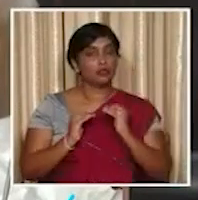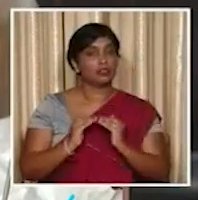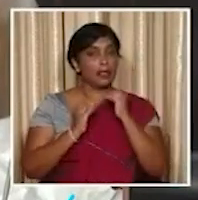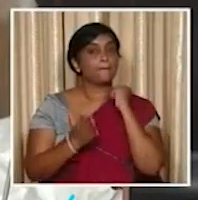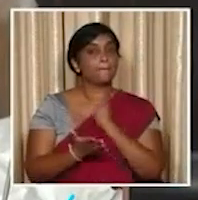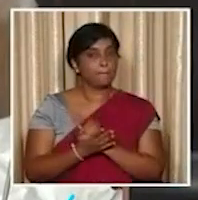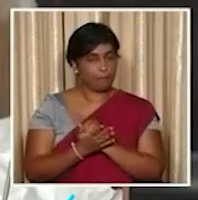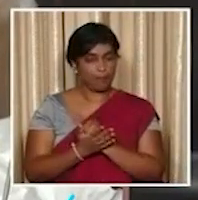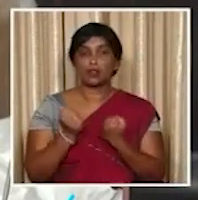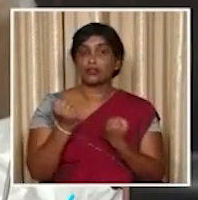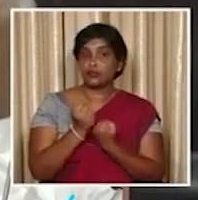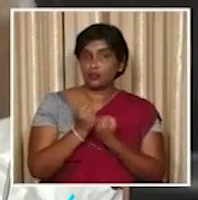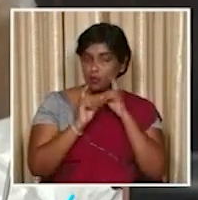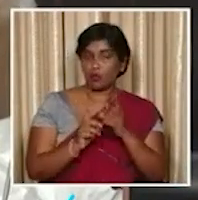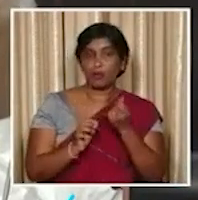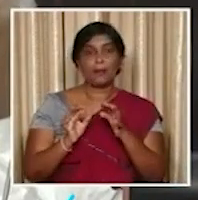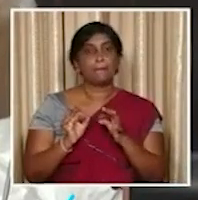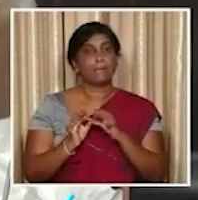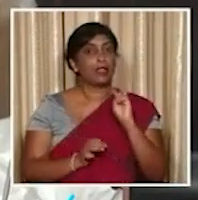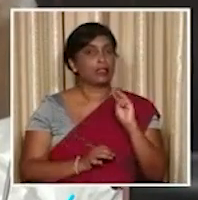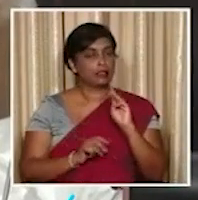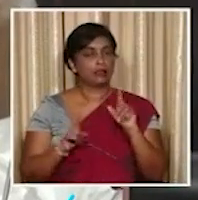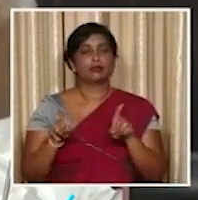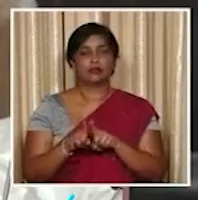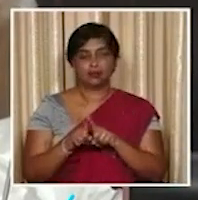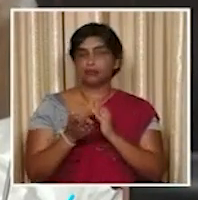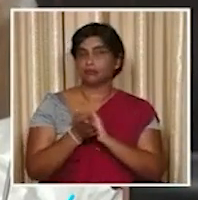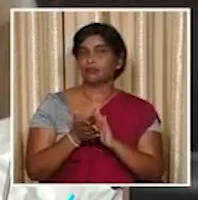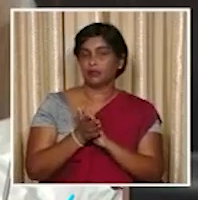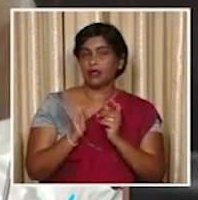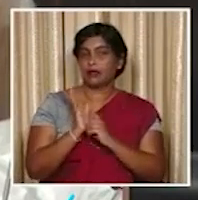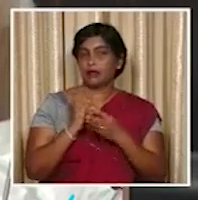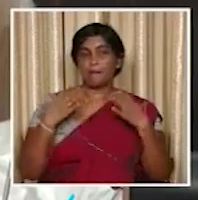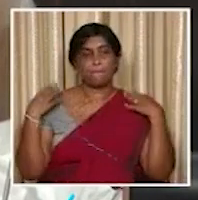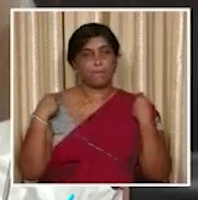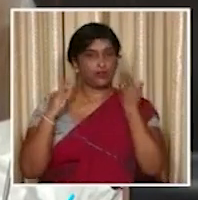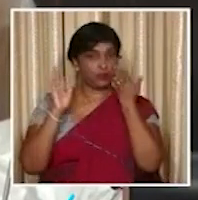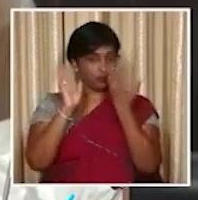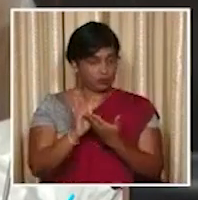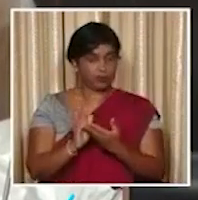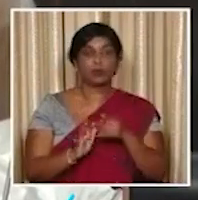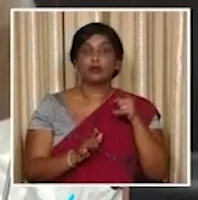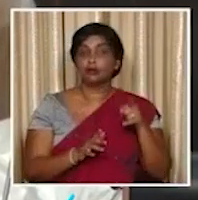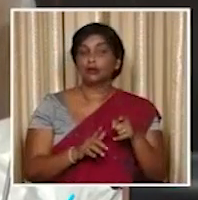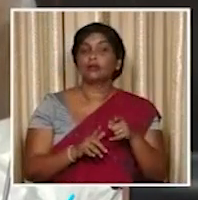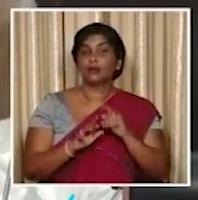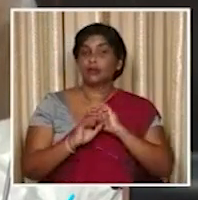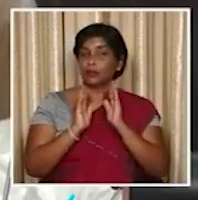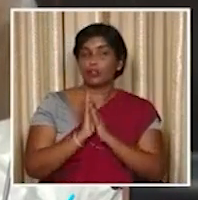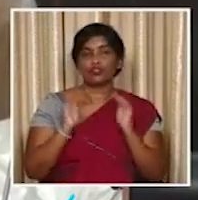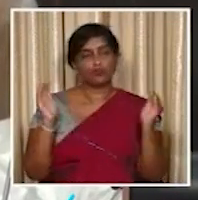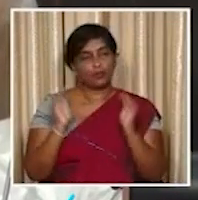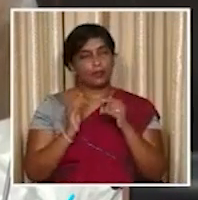බැංකුවේ සහයද ඇතිව රුපියල් බිලියන 30ක් පමණ සහනදායි ණය පහසුවක් අප හඳුන්වා දෙනවා. මෙම වැඩසටහන සුළු හා